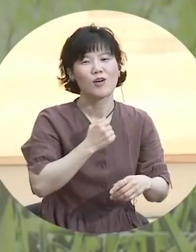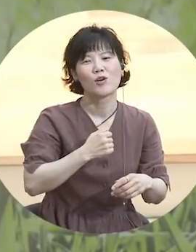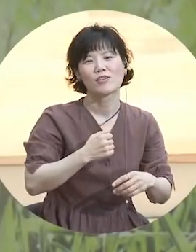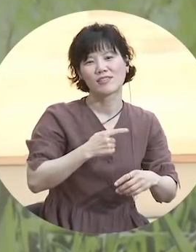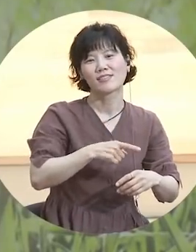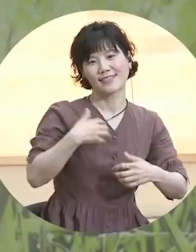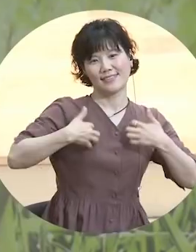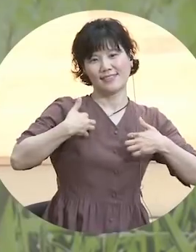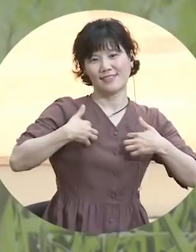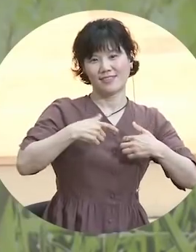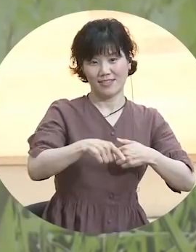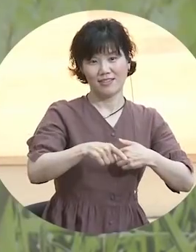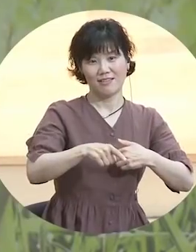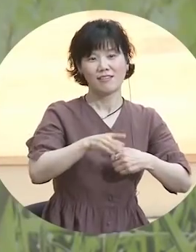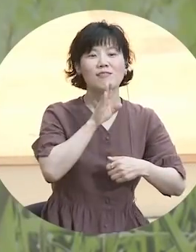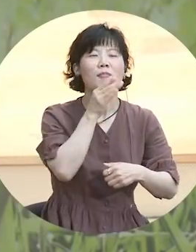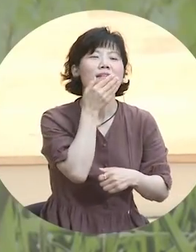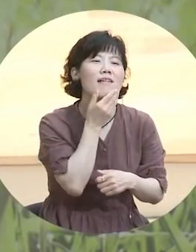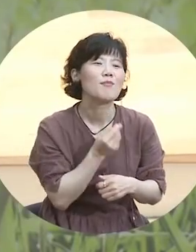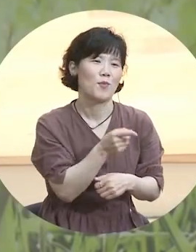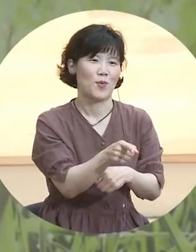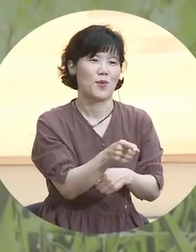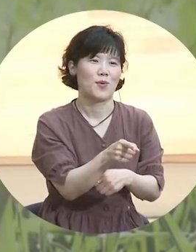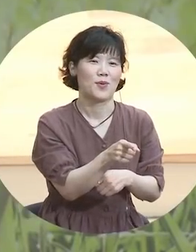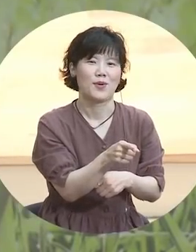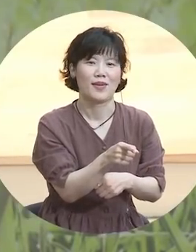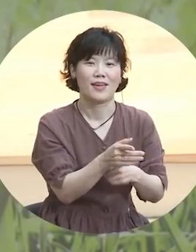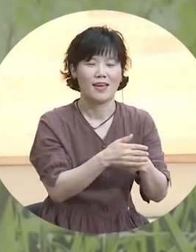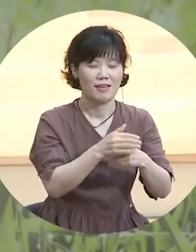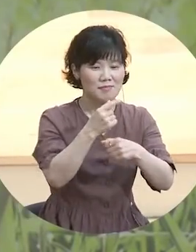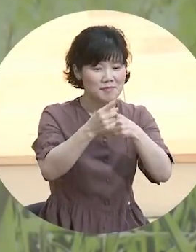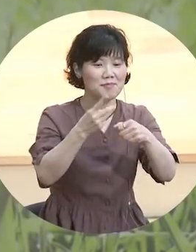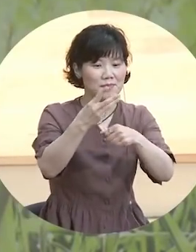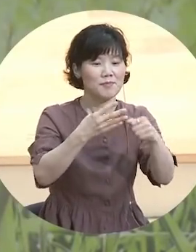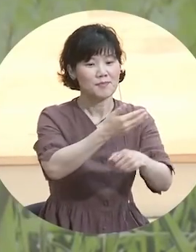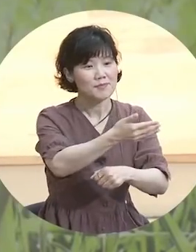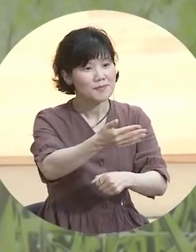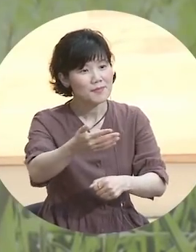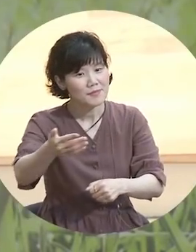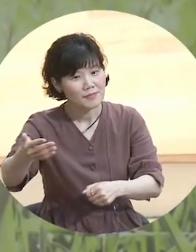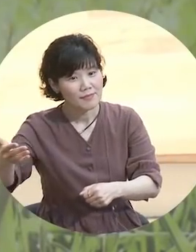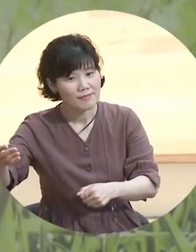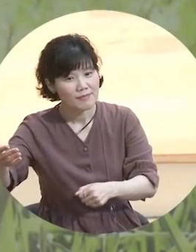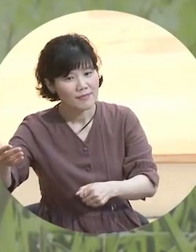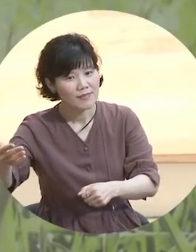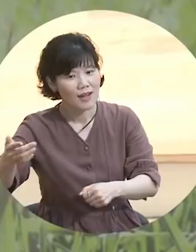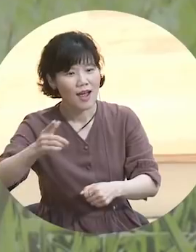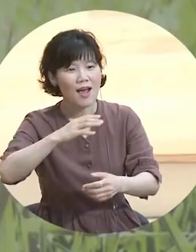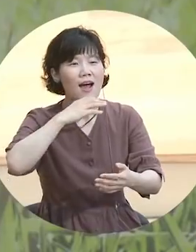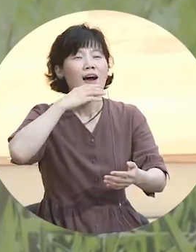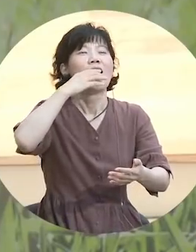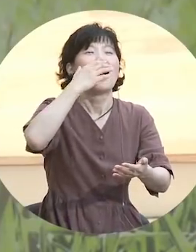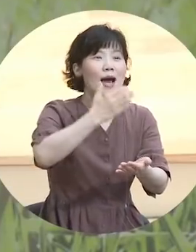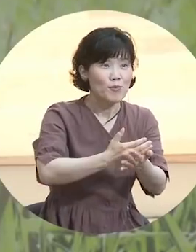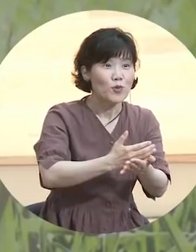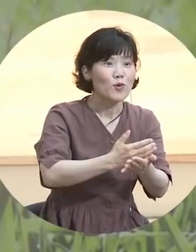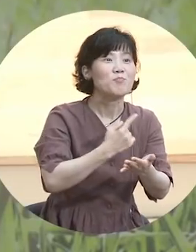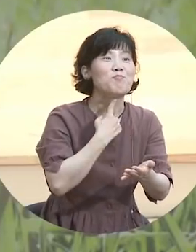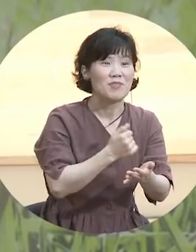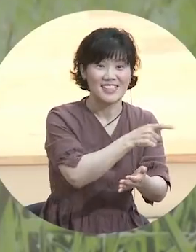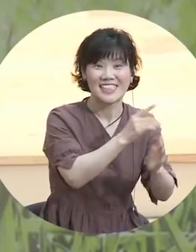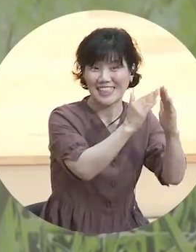좋아가지고 그랬어요. 얼마나 행복했는지요. 몇 년이 지났습니다. 그렇게 감격스러웠던 그 집이